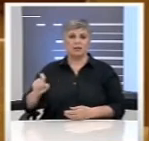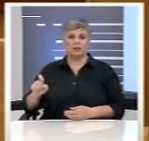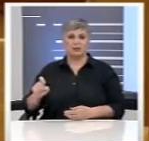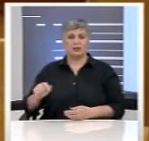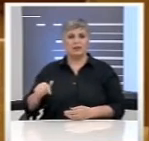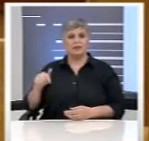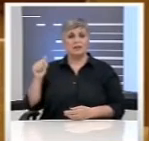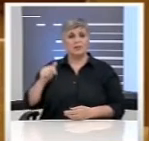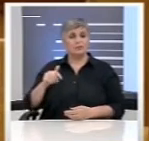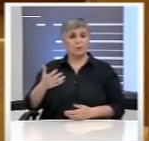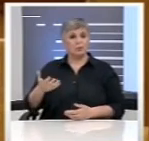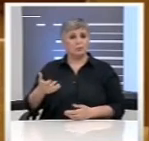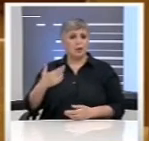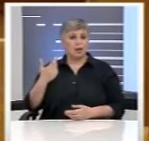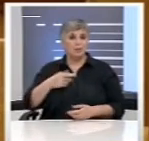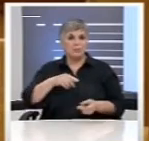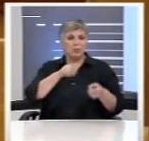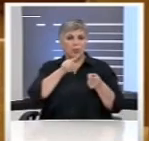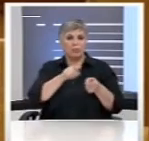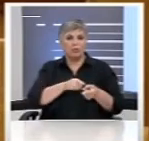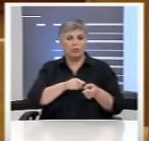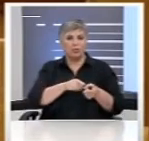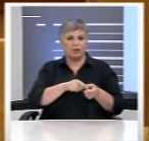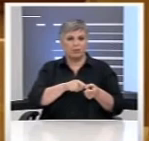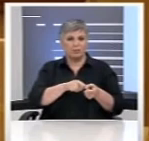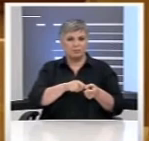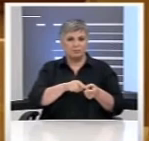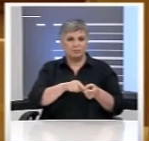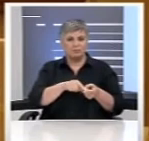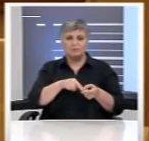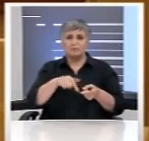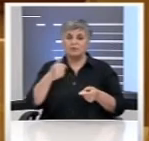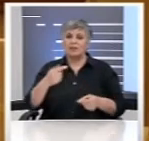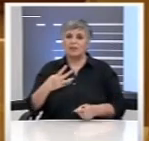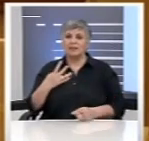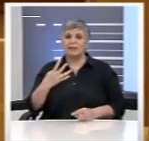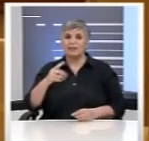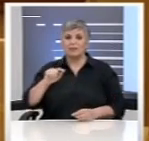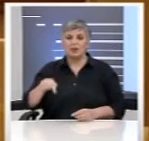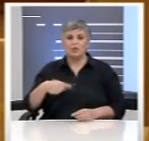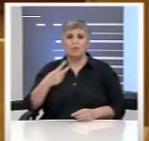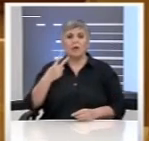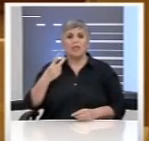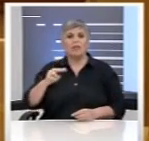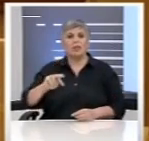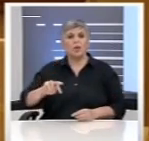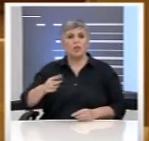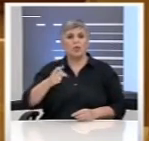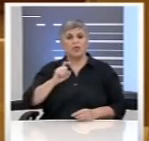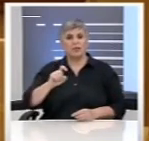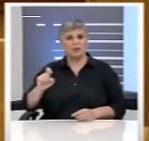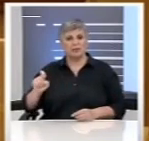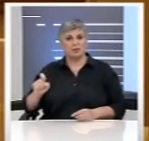της μείωσης των πλεονασμάτων. Για να χωρέσουν 4,2 δις, ο στόχος από 3,5 πρέπει να